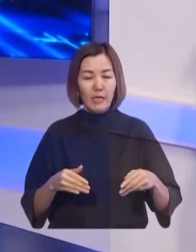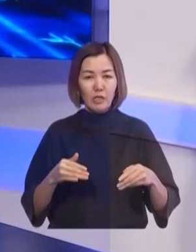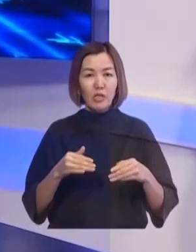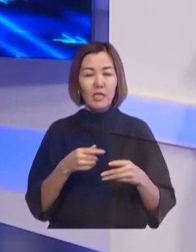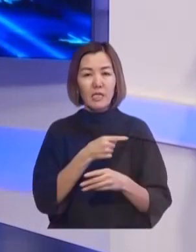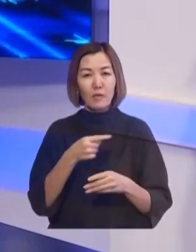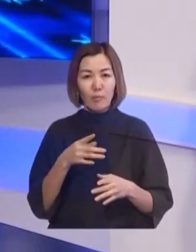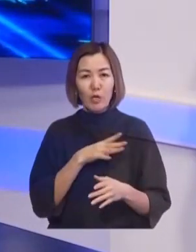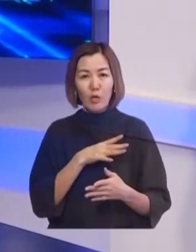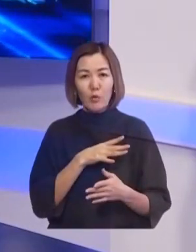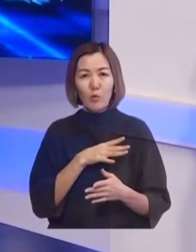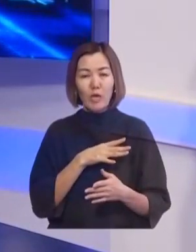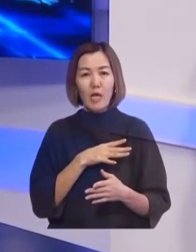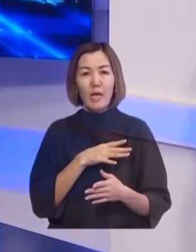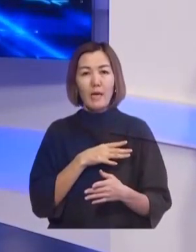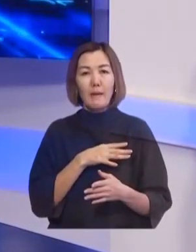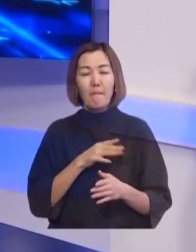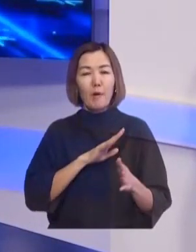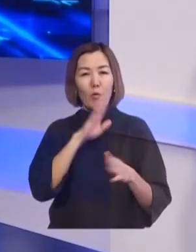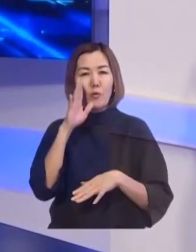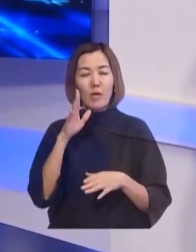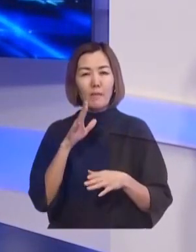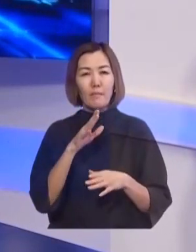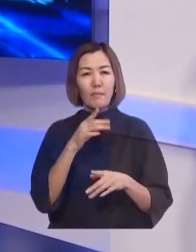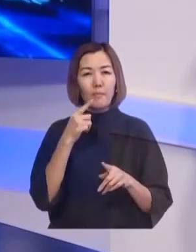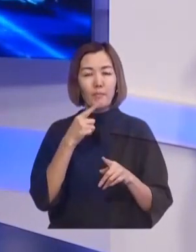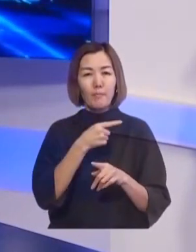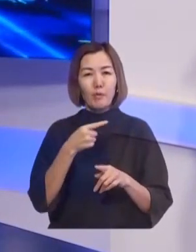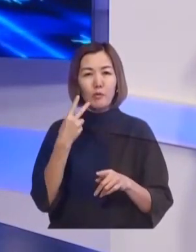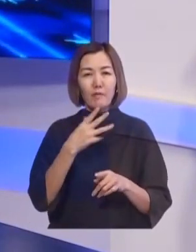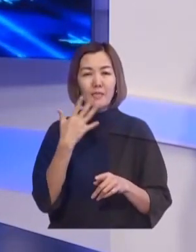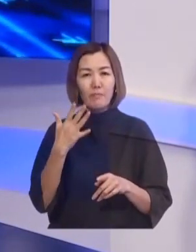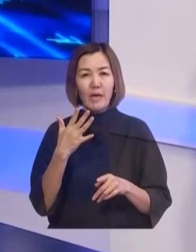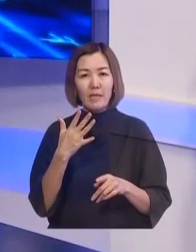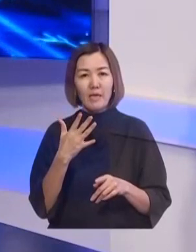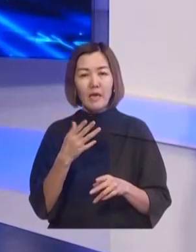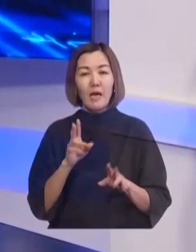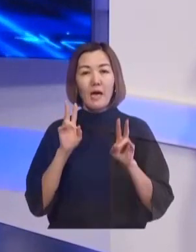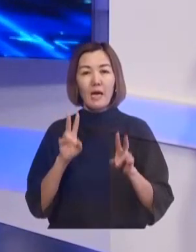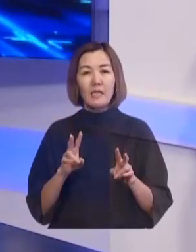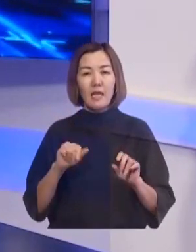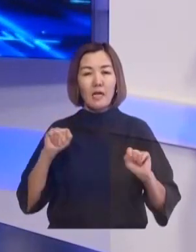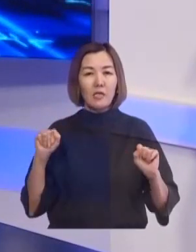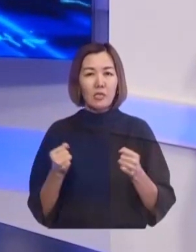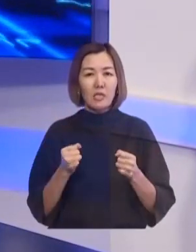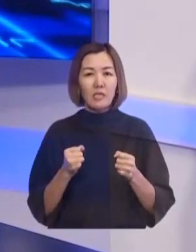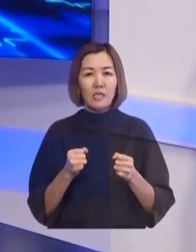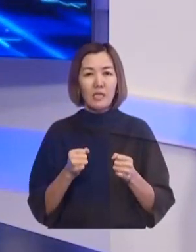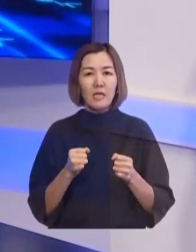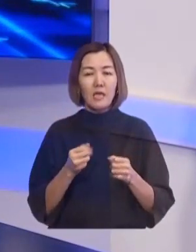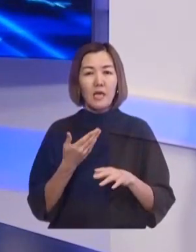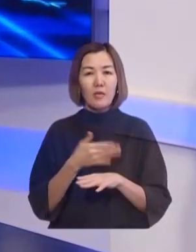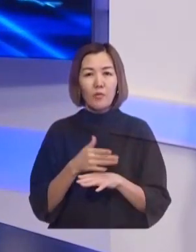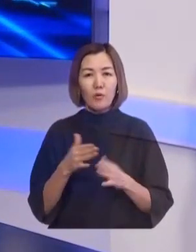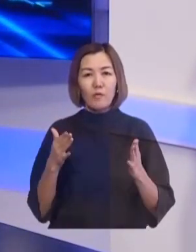температуры воздуха. Столбики термометров по утрам показывают 25 градусов Цельсия в минус. Однако мерзнут жители областного центра не только на